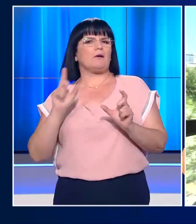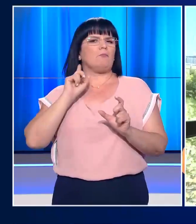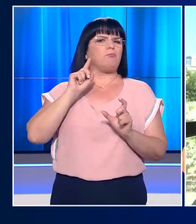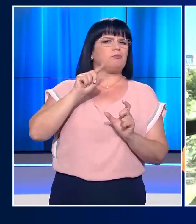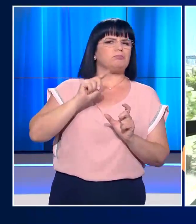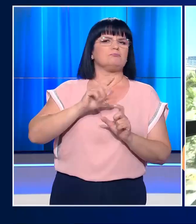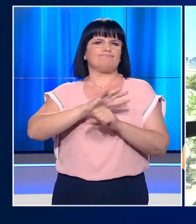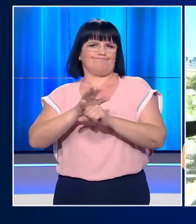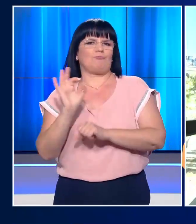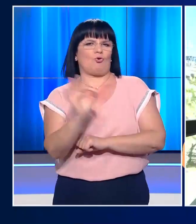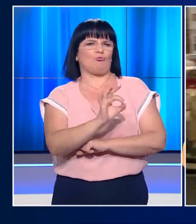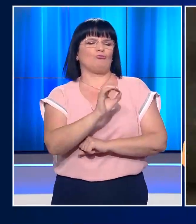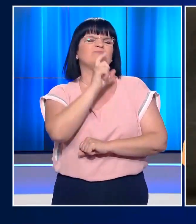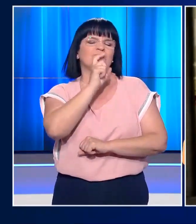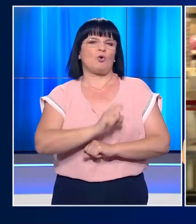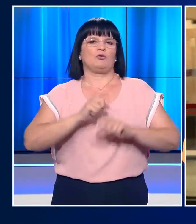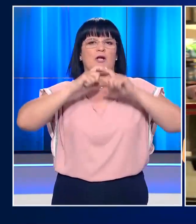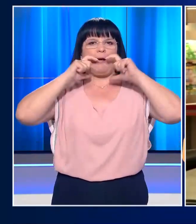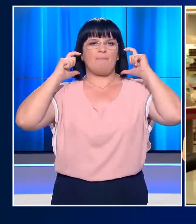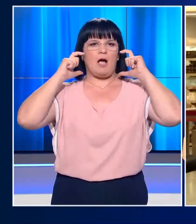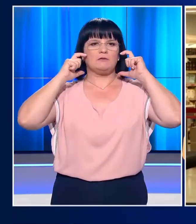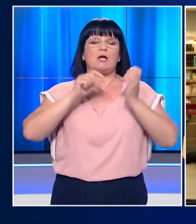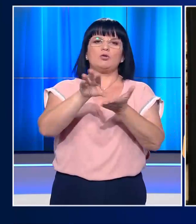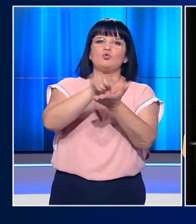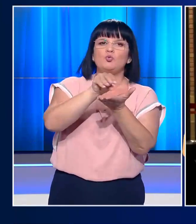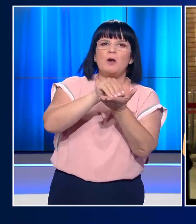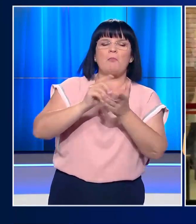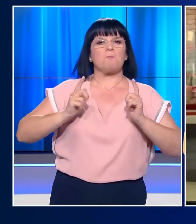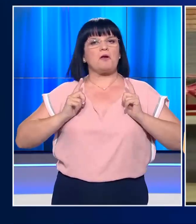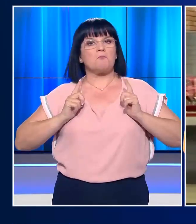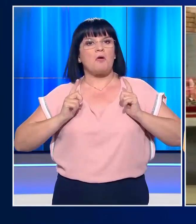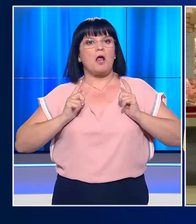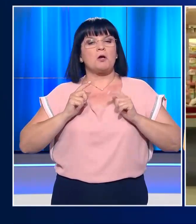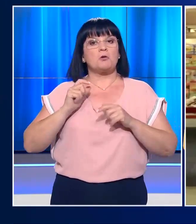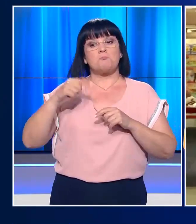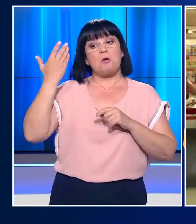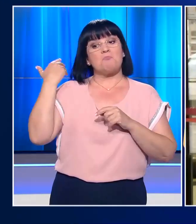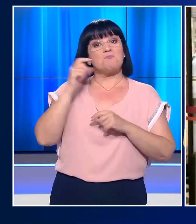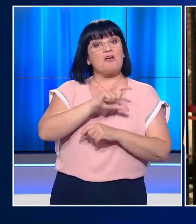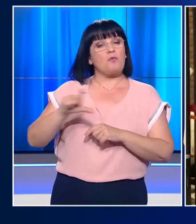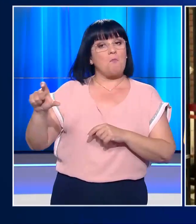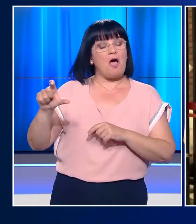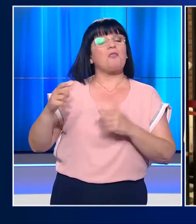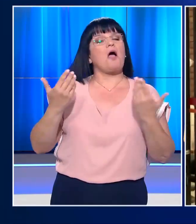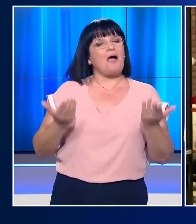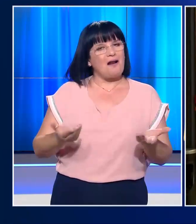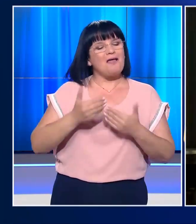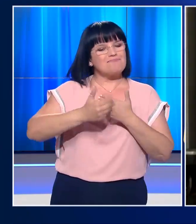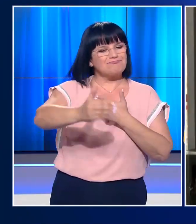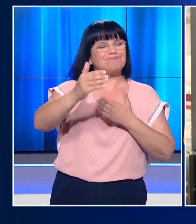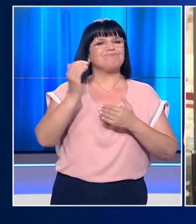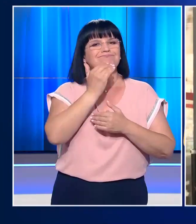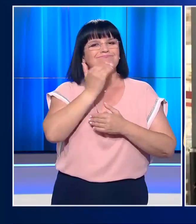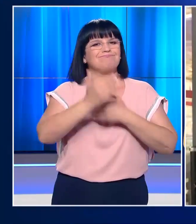μέτρων κατά του κορονοϊού, η υποχρεωτική χρήση της μάσκας στα σούπερ μάρκετ αναμενόταν να επιστρέψει από την ερχόμενη εβδομάδα. Ωστόσο, φαίνεται ότι οι